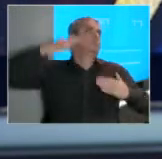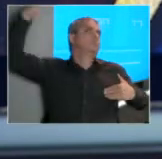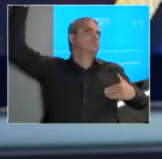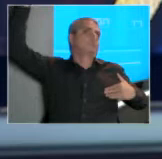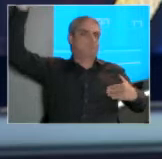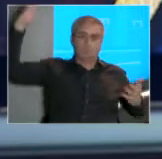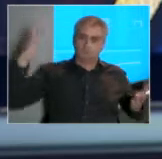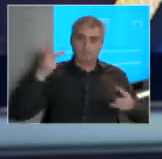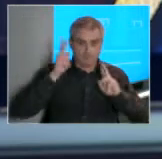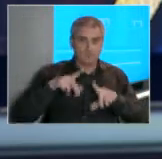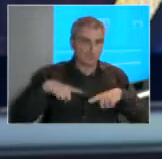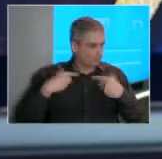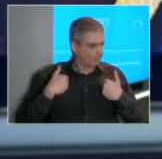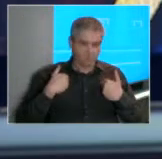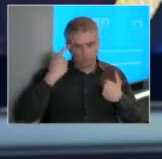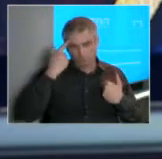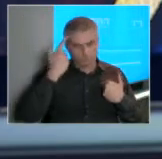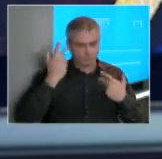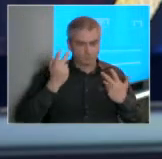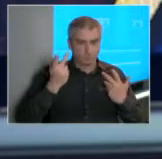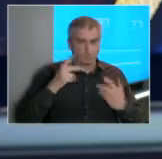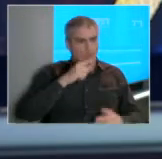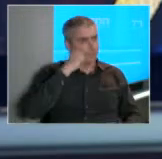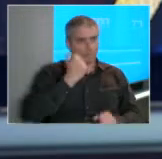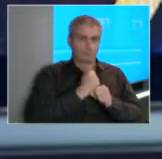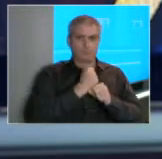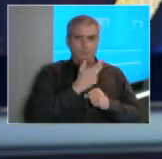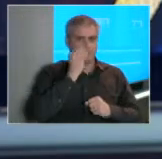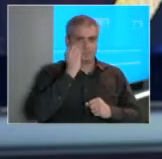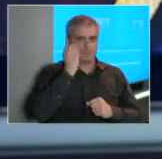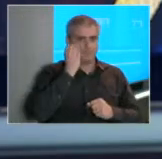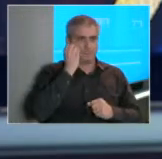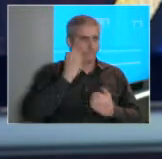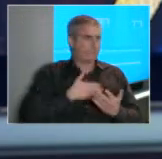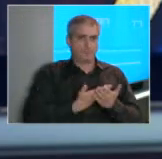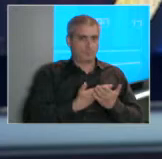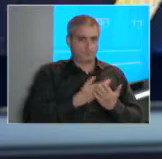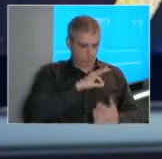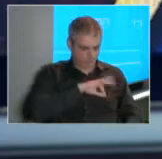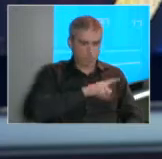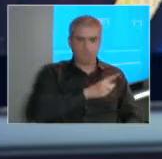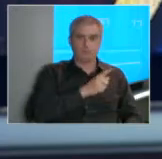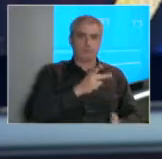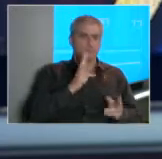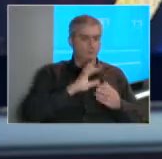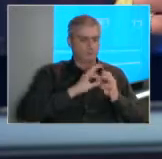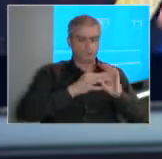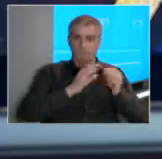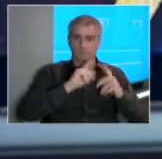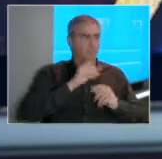אסטרונומיים, ושאפשר ליכול... אני לא חושב שאמזון עושה את זה וולונטרי. הוא מרוויח ושרשרת